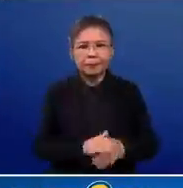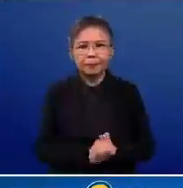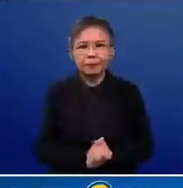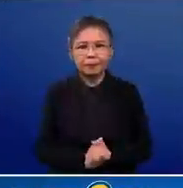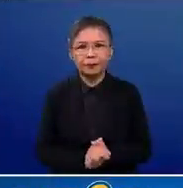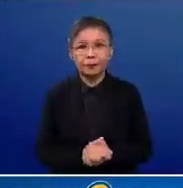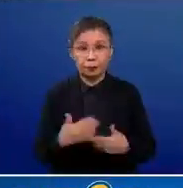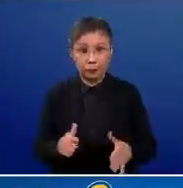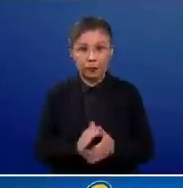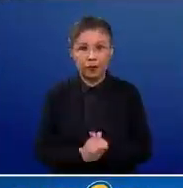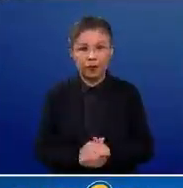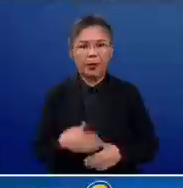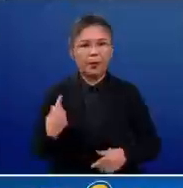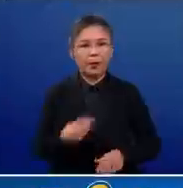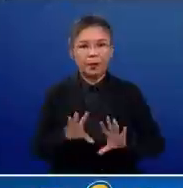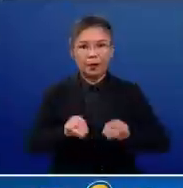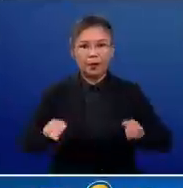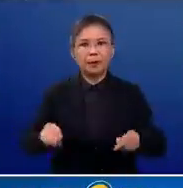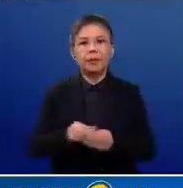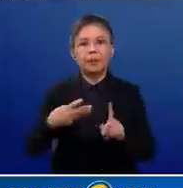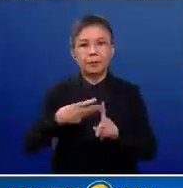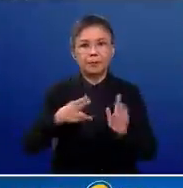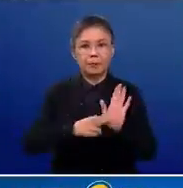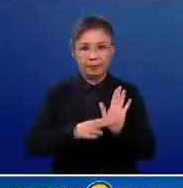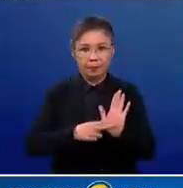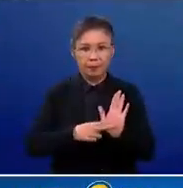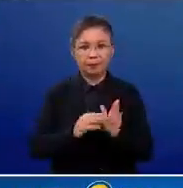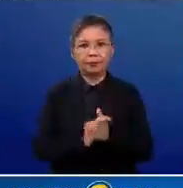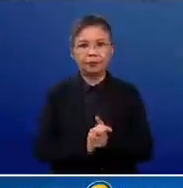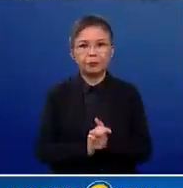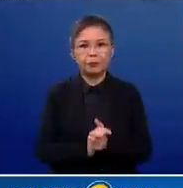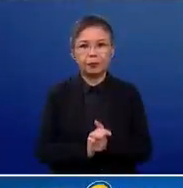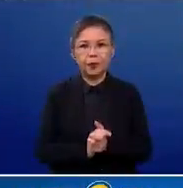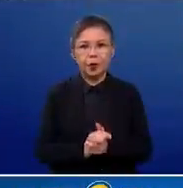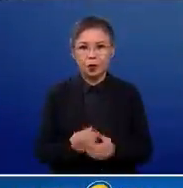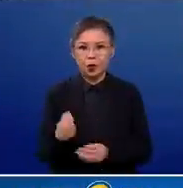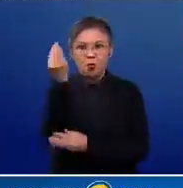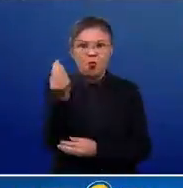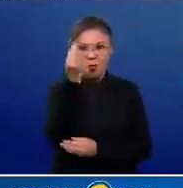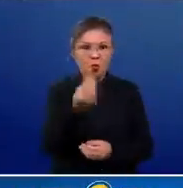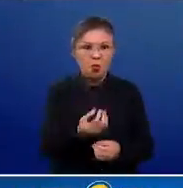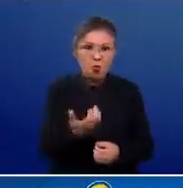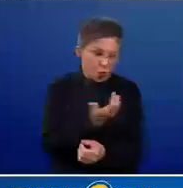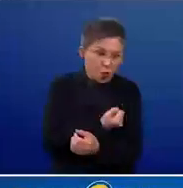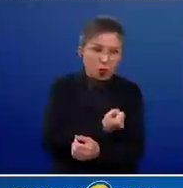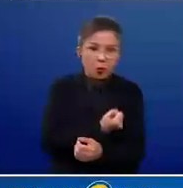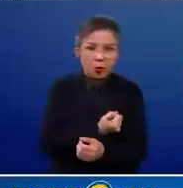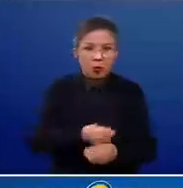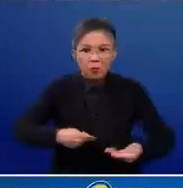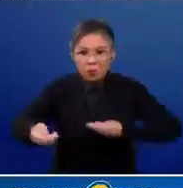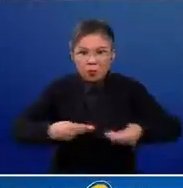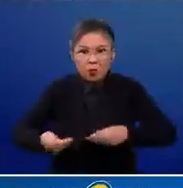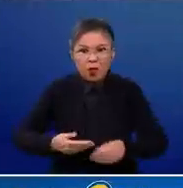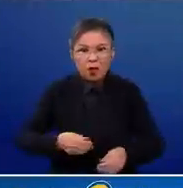kita juga akan bekerja dengan BNN ini bandar-bandar narkoba perdagangan gelap